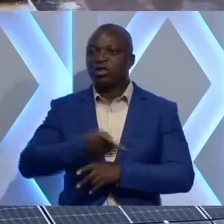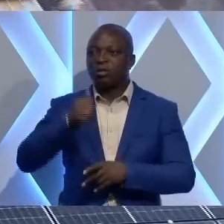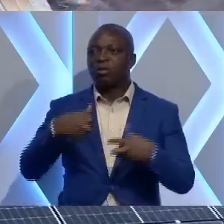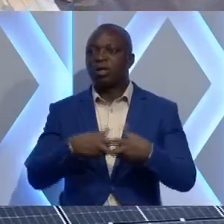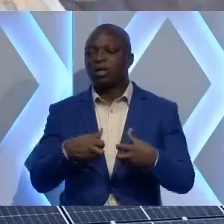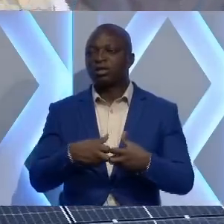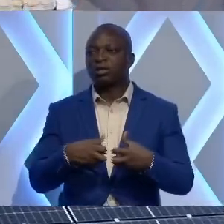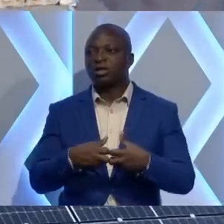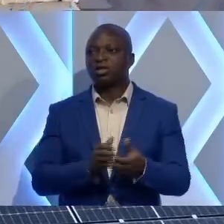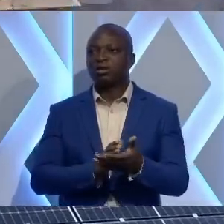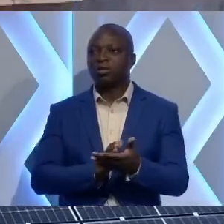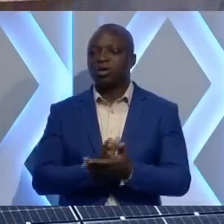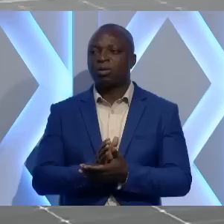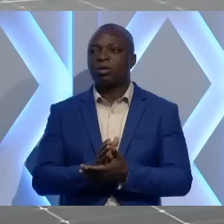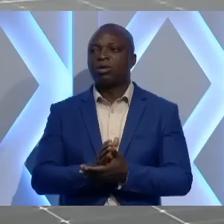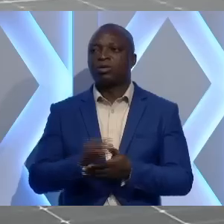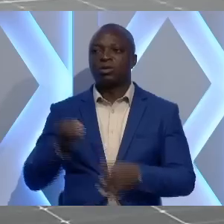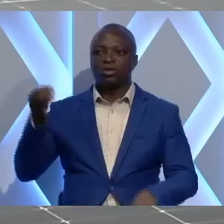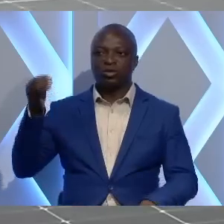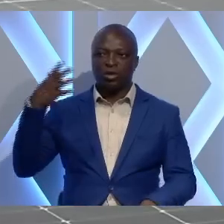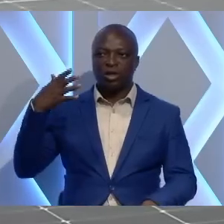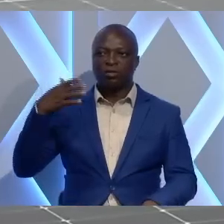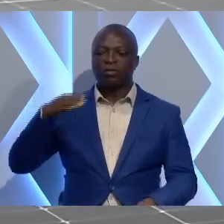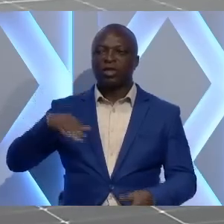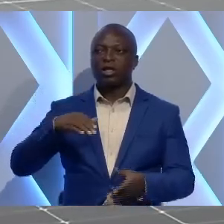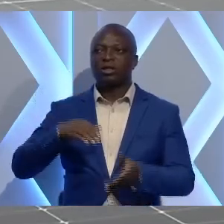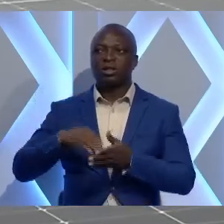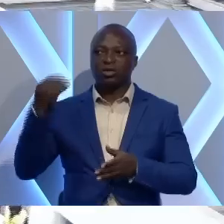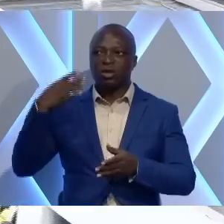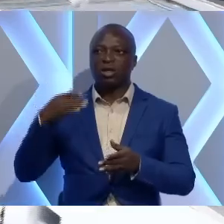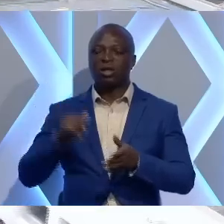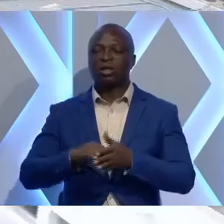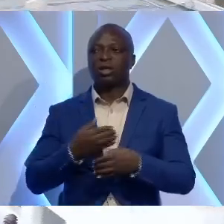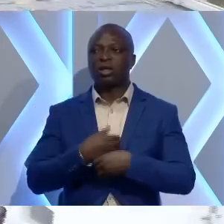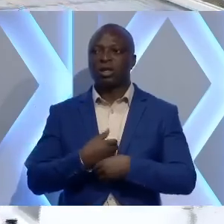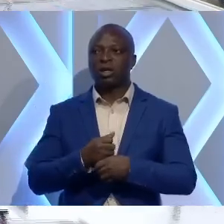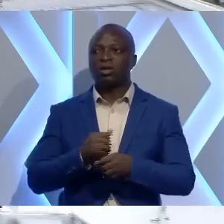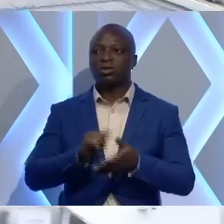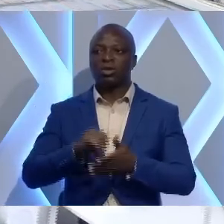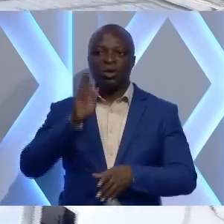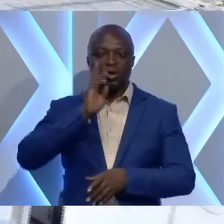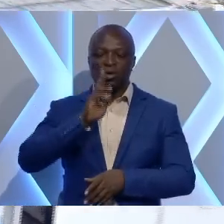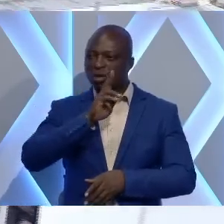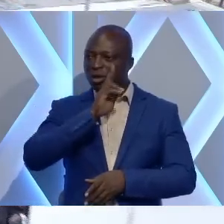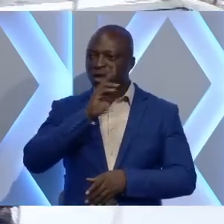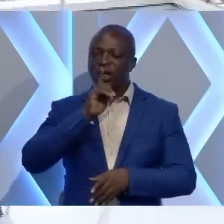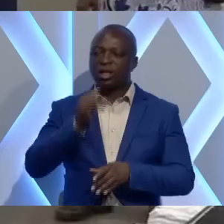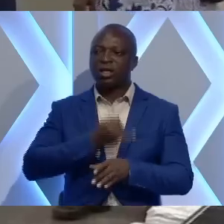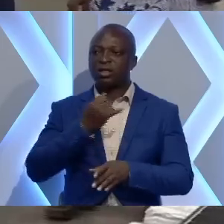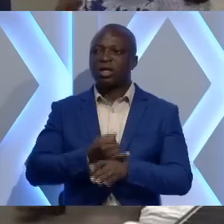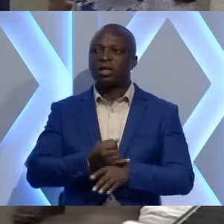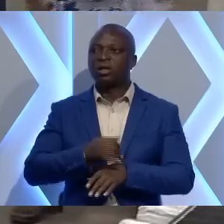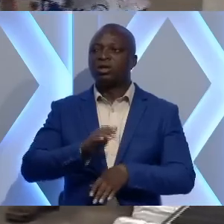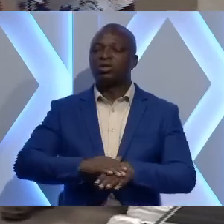de l'énergie propre du solaire. La centrale solaire photovoltaïque de l'hôtel Sarakawa est installée sur